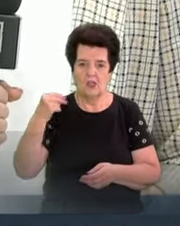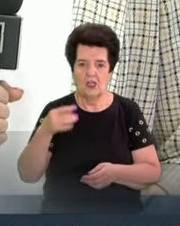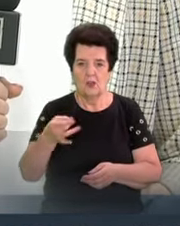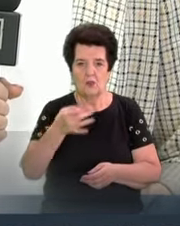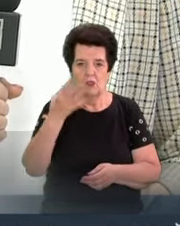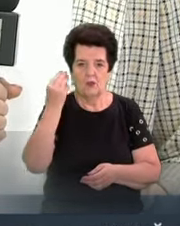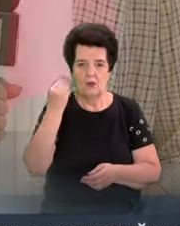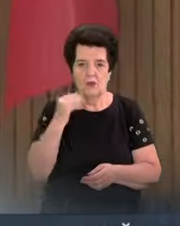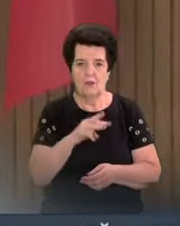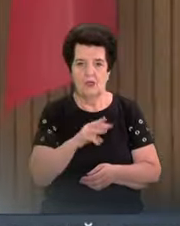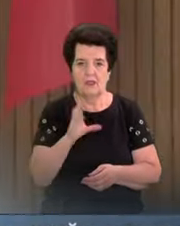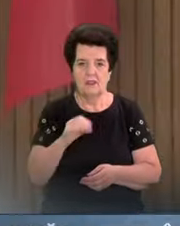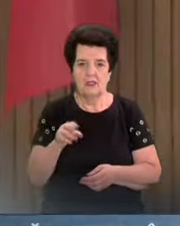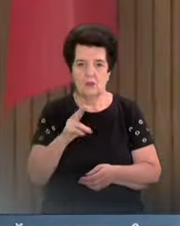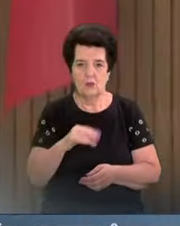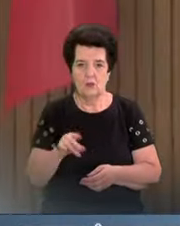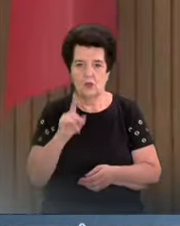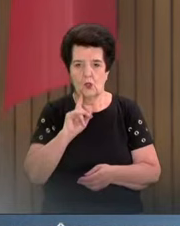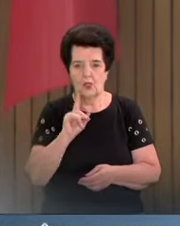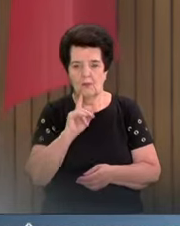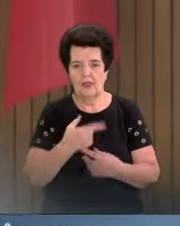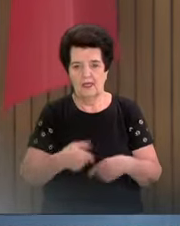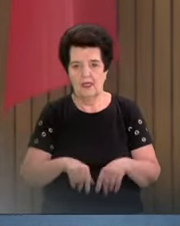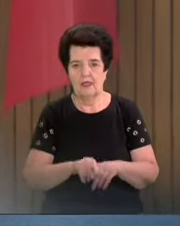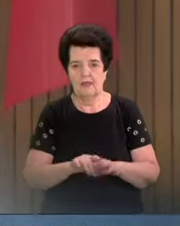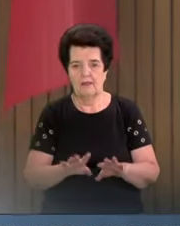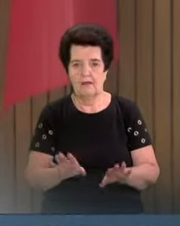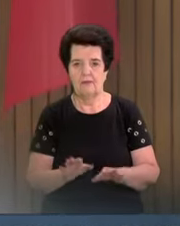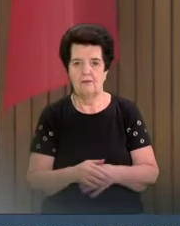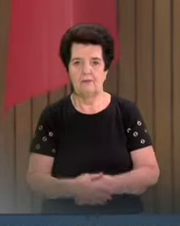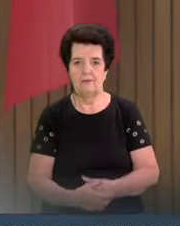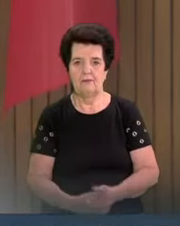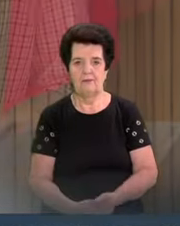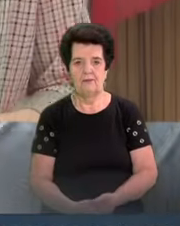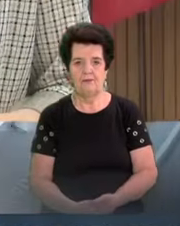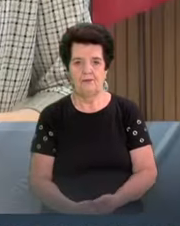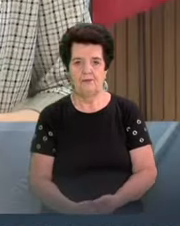Republicii Moldova, Maia Sandu. Deocamdată, atât de aici.